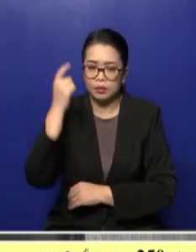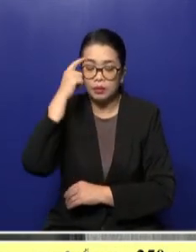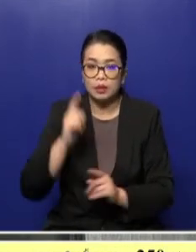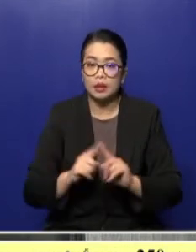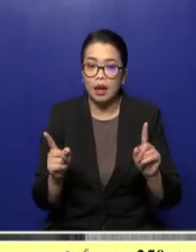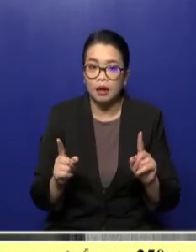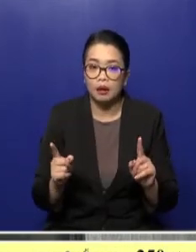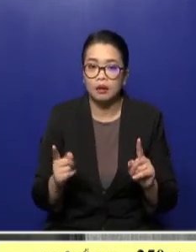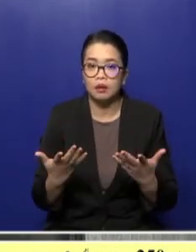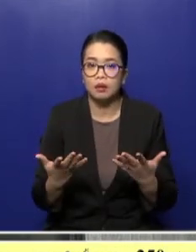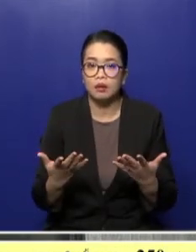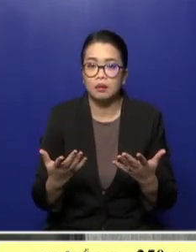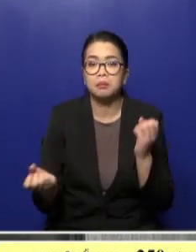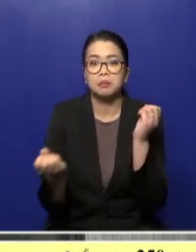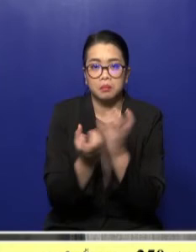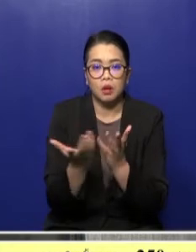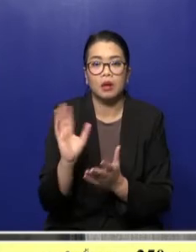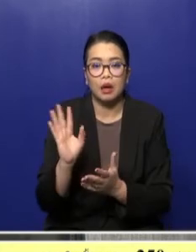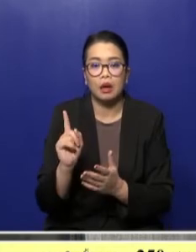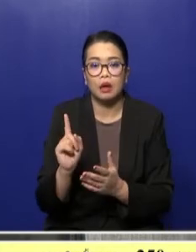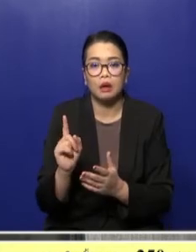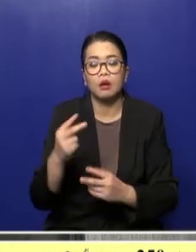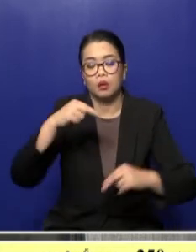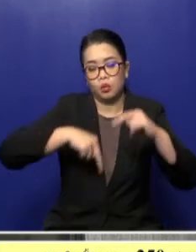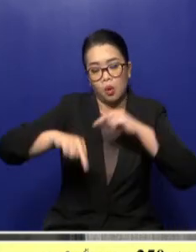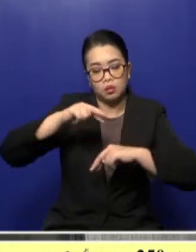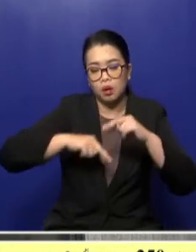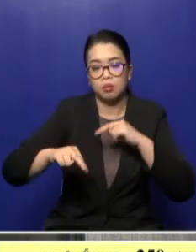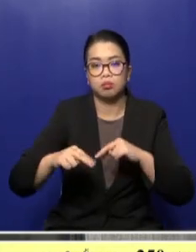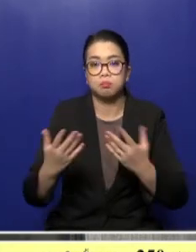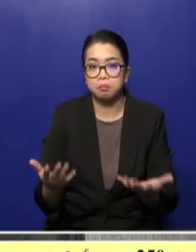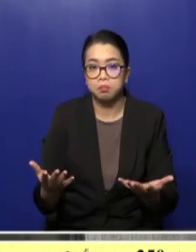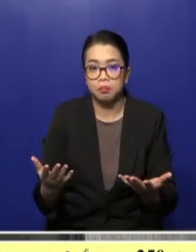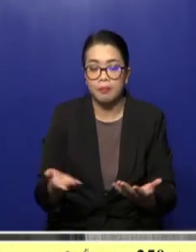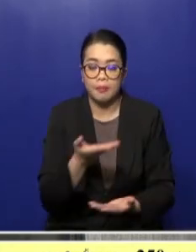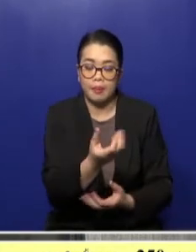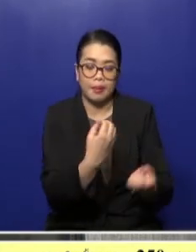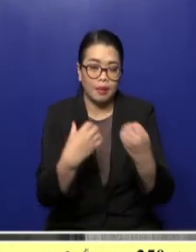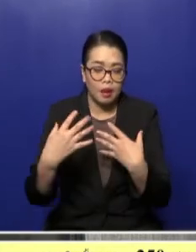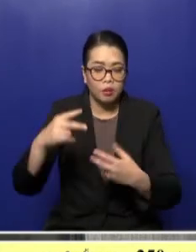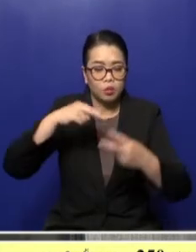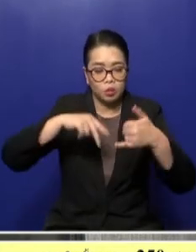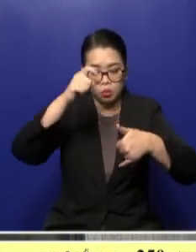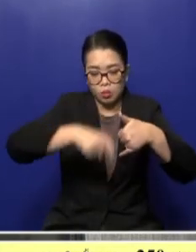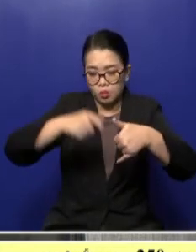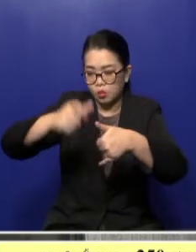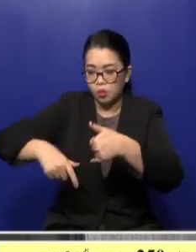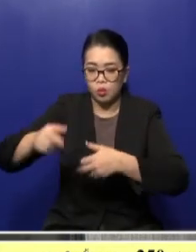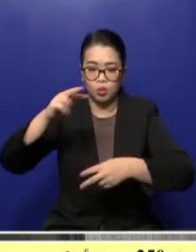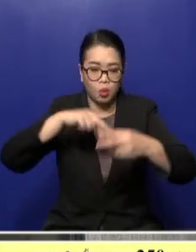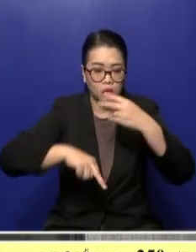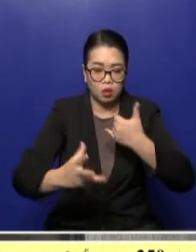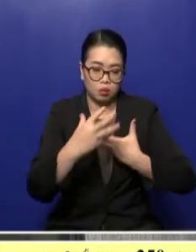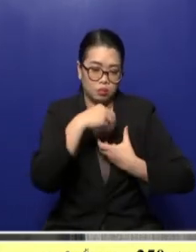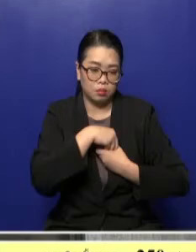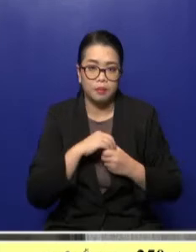มีอะไรมันเกิดขึ้นครับขบวนการตรวจสอบของเราแน่นอนว่าที่ท่านบอกว่าไม่ตรวจสอบจริยธรรมคุณธรรม